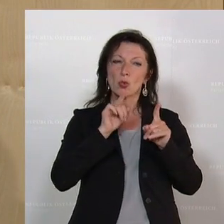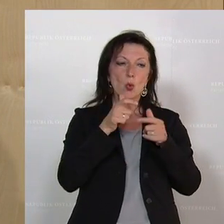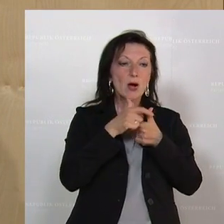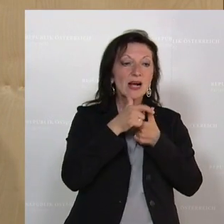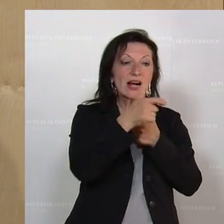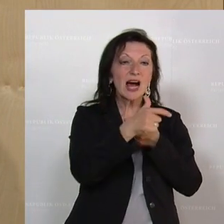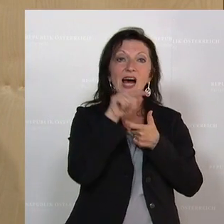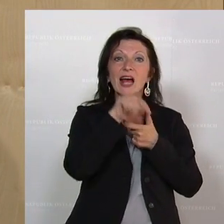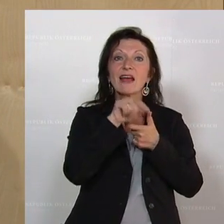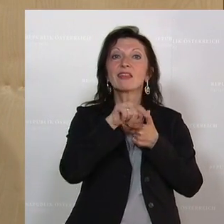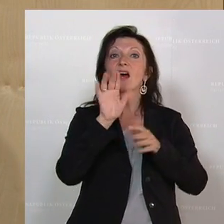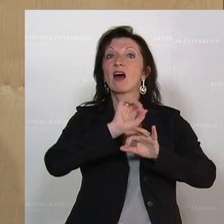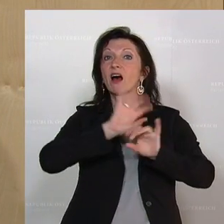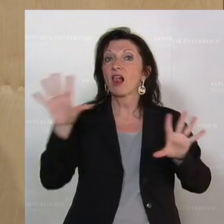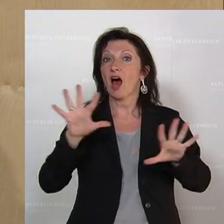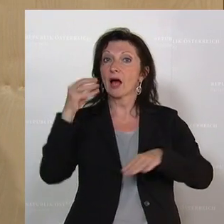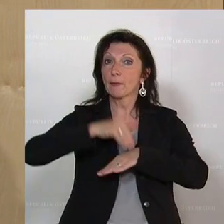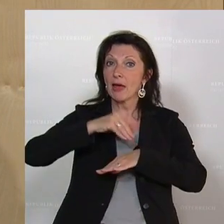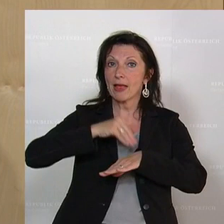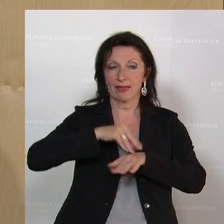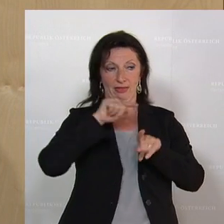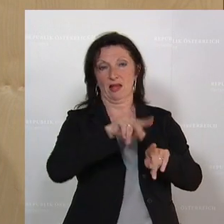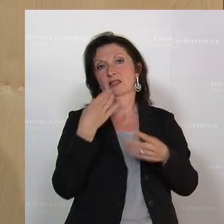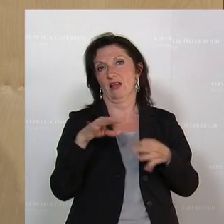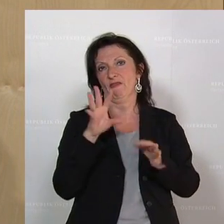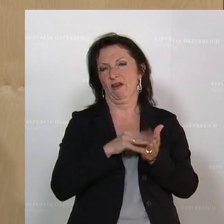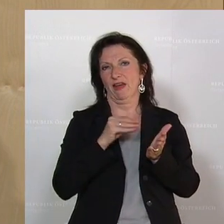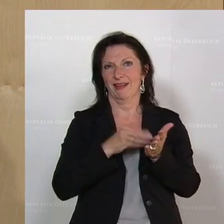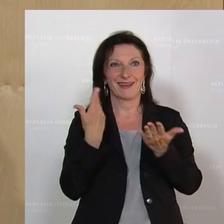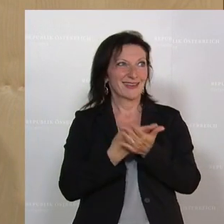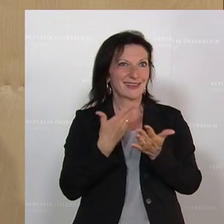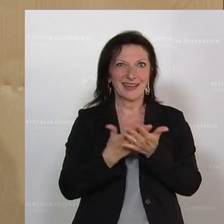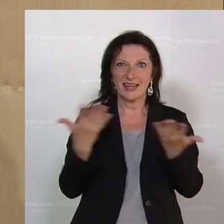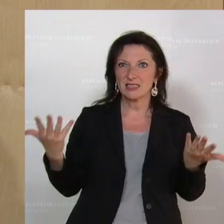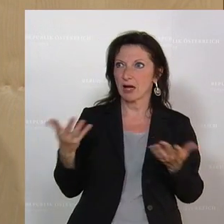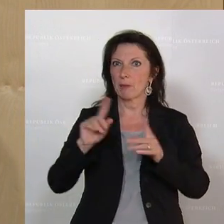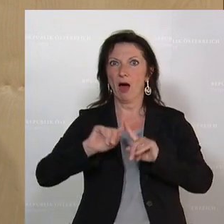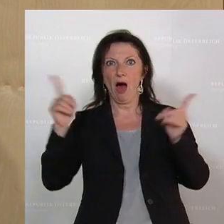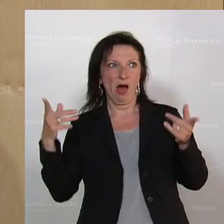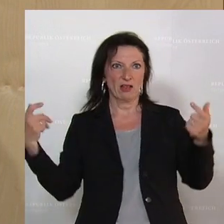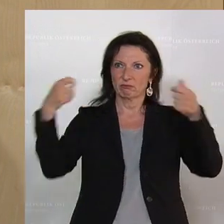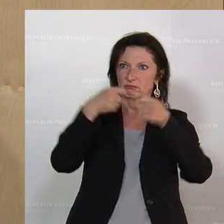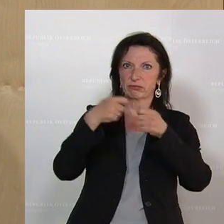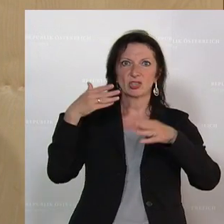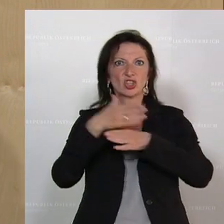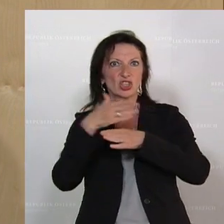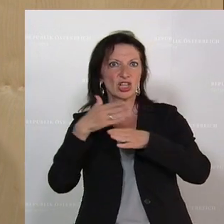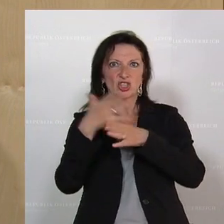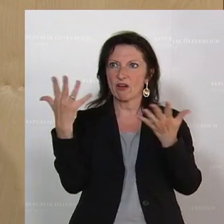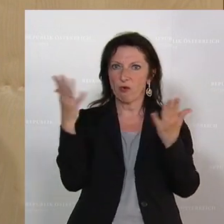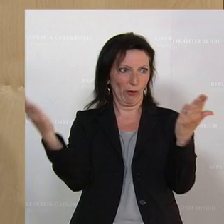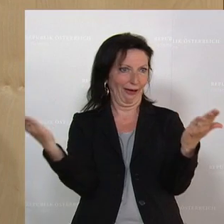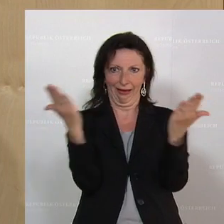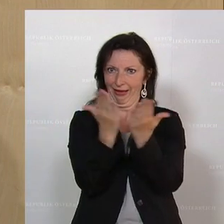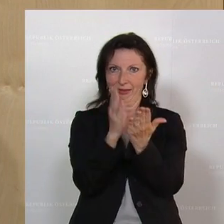Geräten zugegriffen werden kann. Ich bitte um Verständnis, dass aus Gründen der Sicherheit keine Angaben über Synchronisationsschnittstellen bzw.